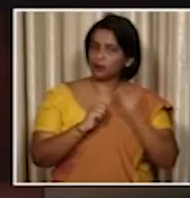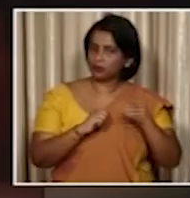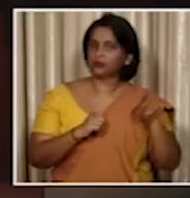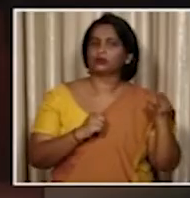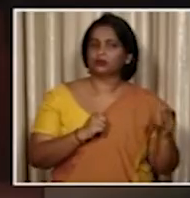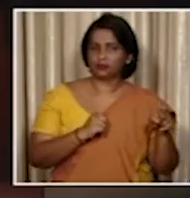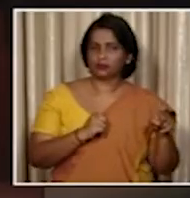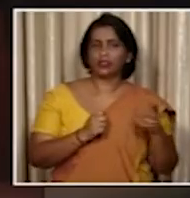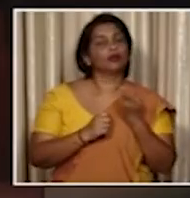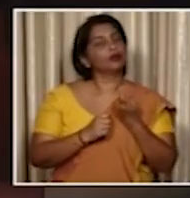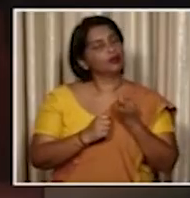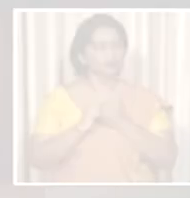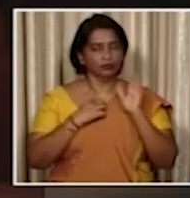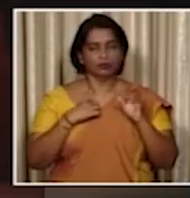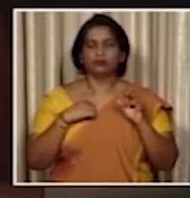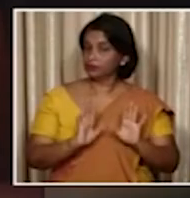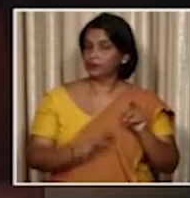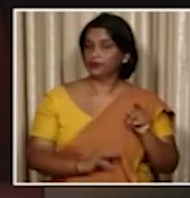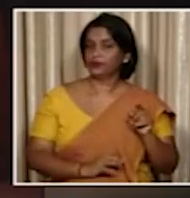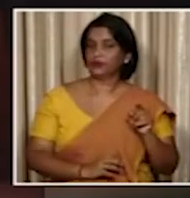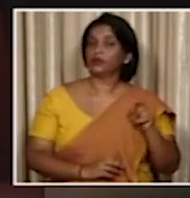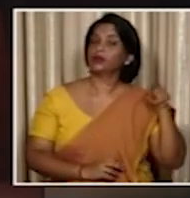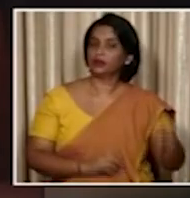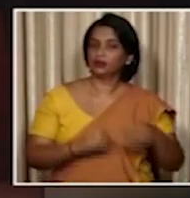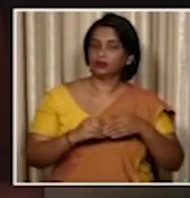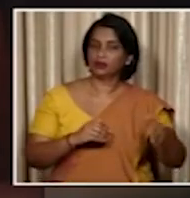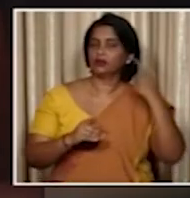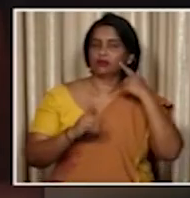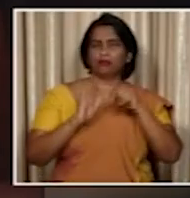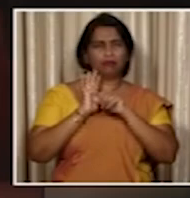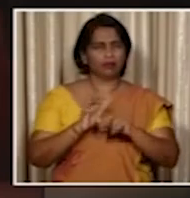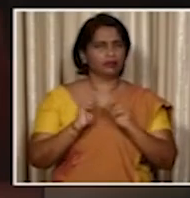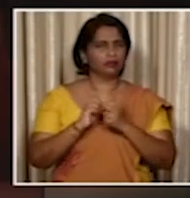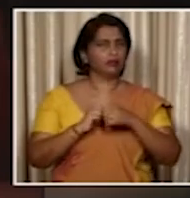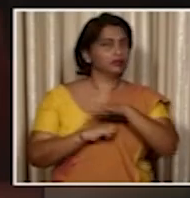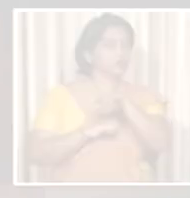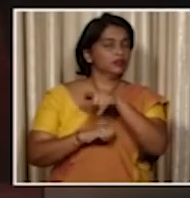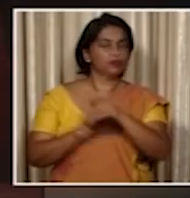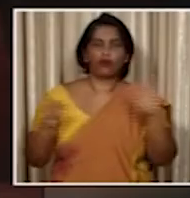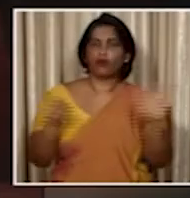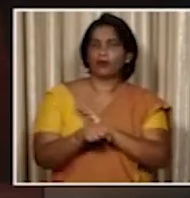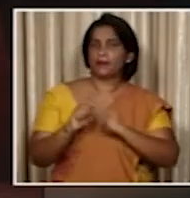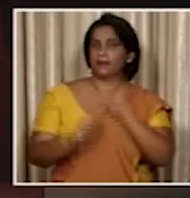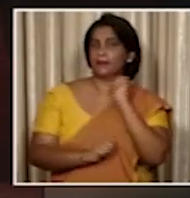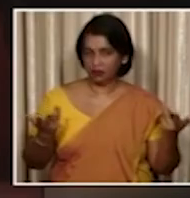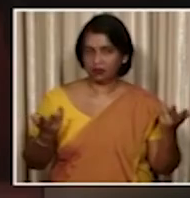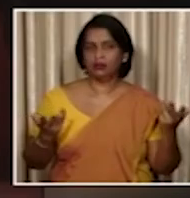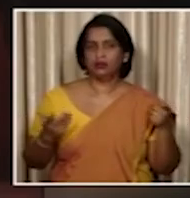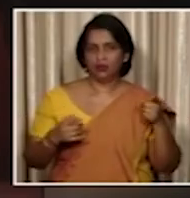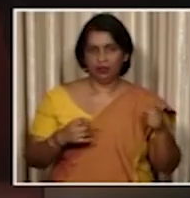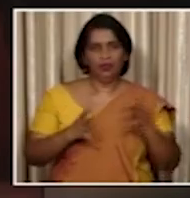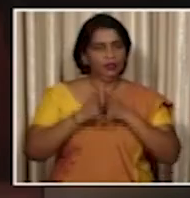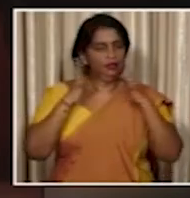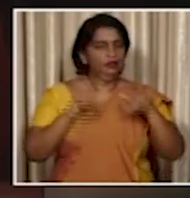මෙන්ම ආර්ථිකමය හානියක්ද සිදු වුණා. නමුත් මේ වනතෙක් එයි නගතියටපත් පාර්ශ්වයන්ට සම්පූර්ණ වන්දි මුදල් හිමි වී නොමැති බව